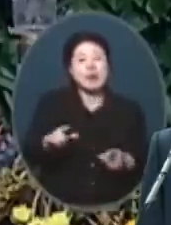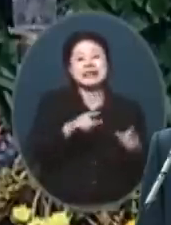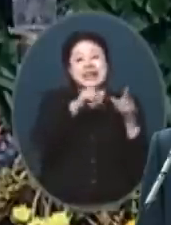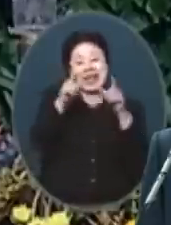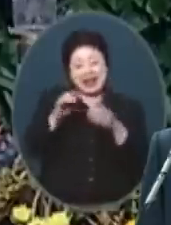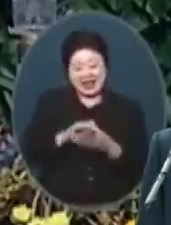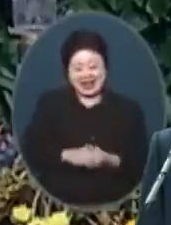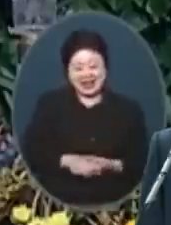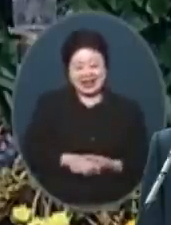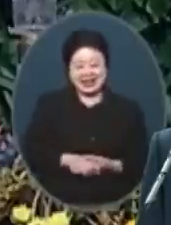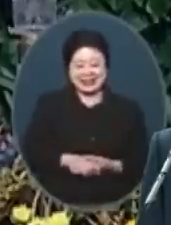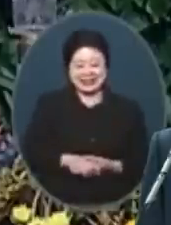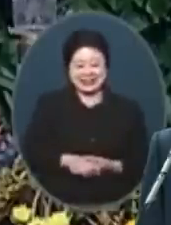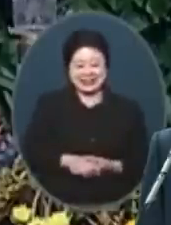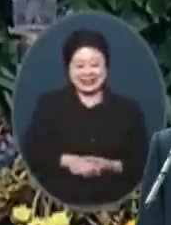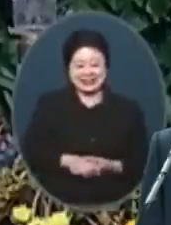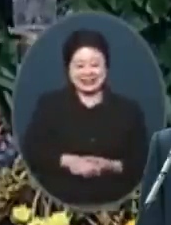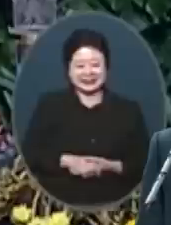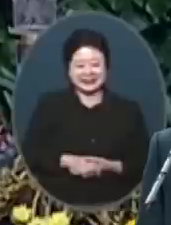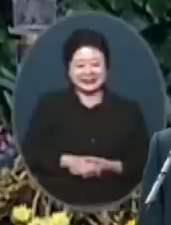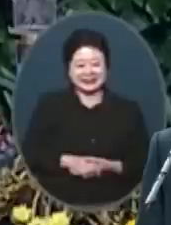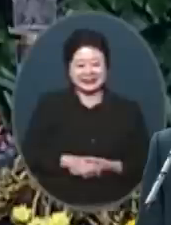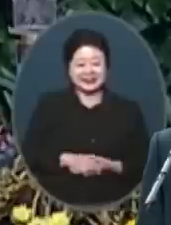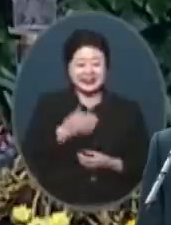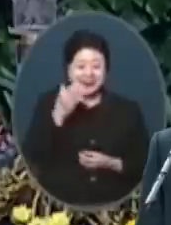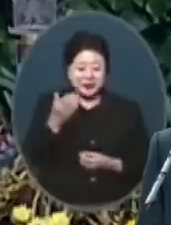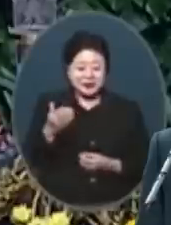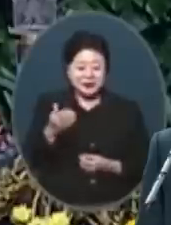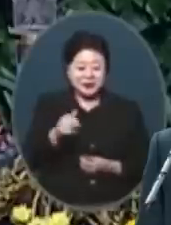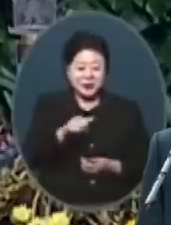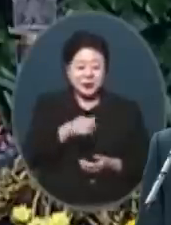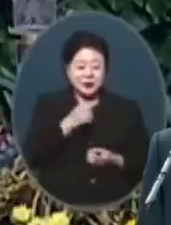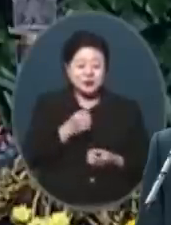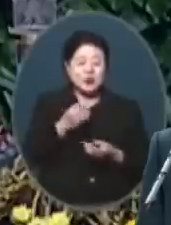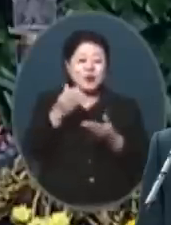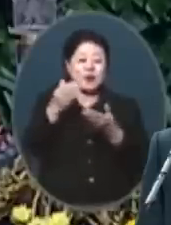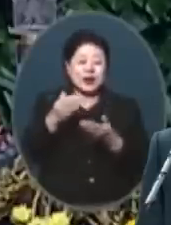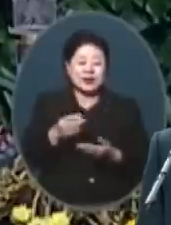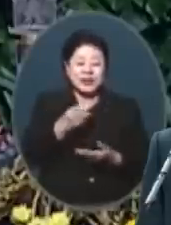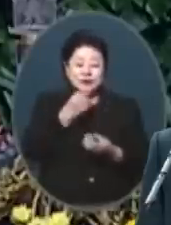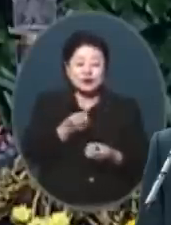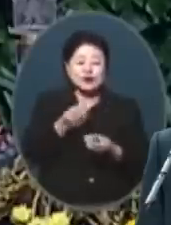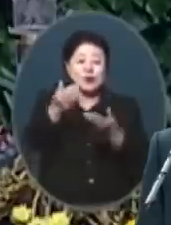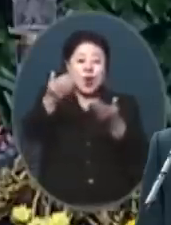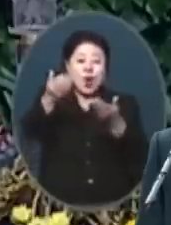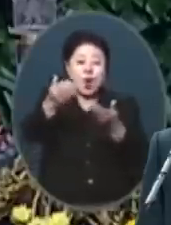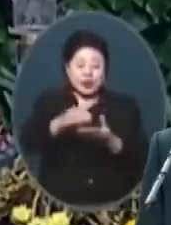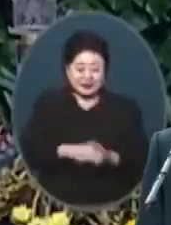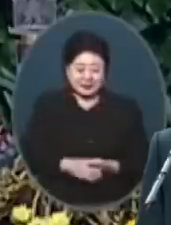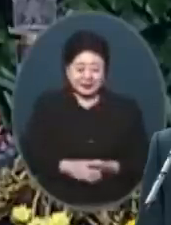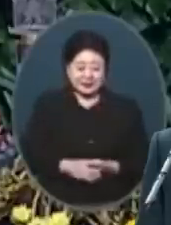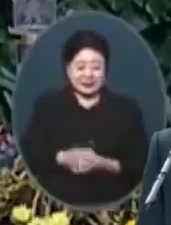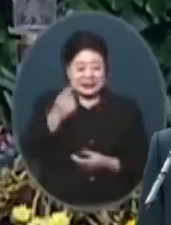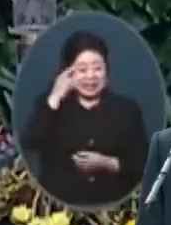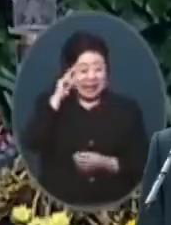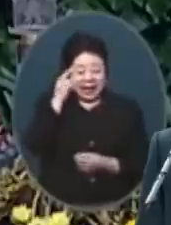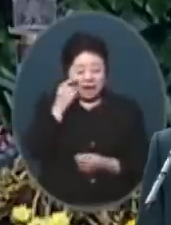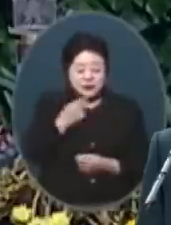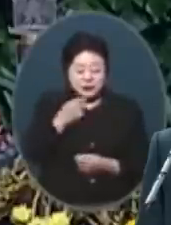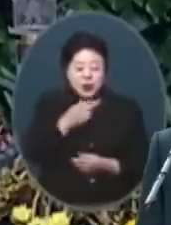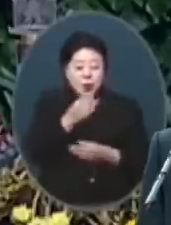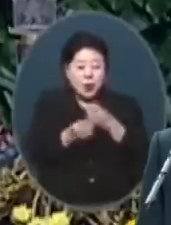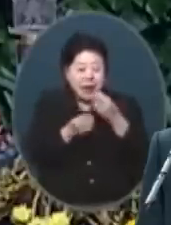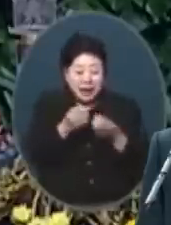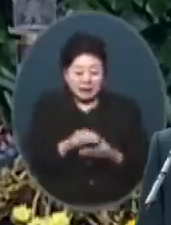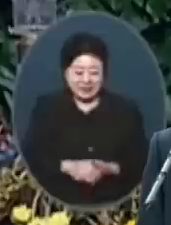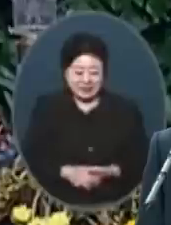생활인 것입니다. 여러분이 우중보험과 삼중 축복을 생각하고 입술로 고백하면